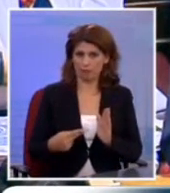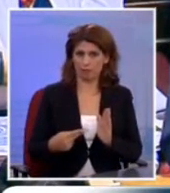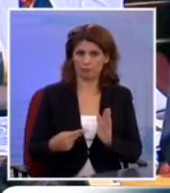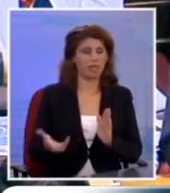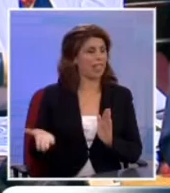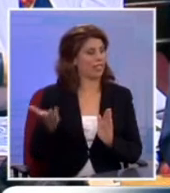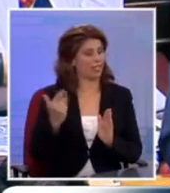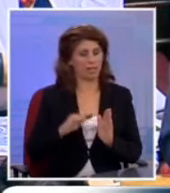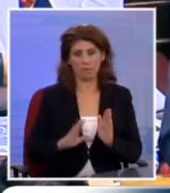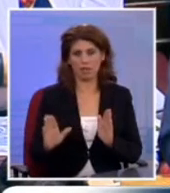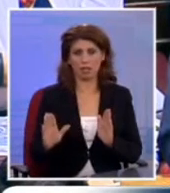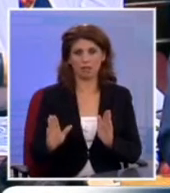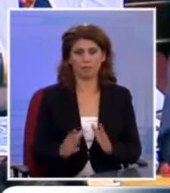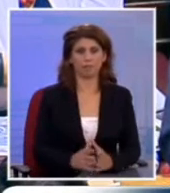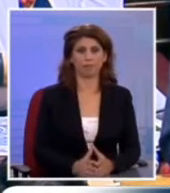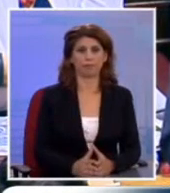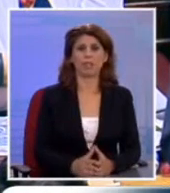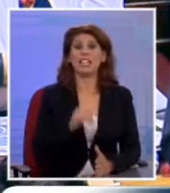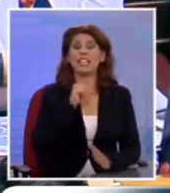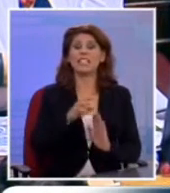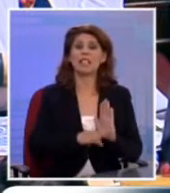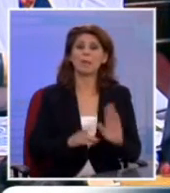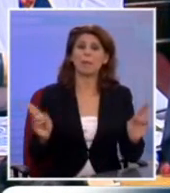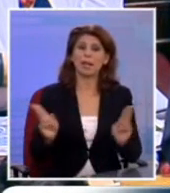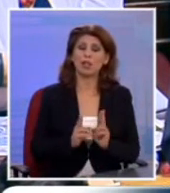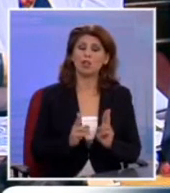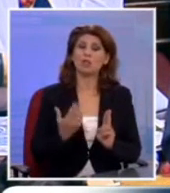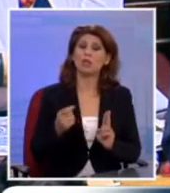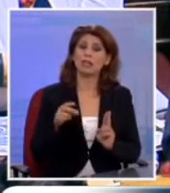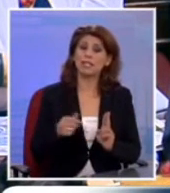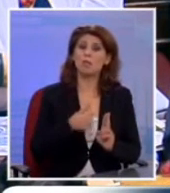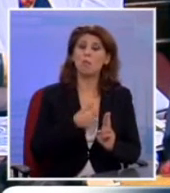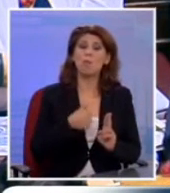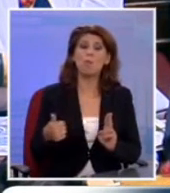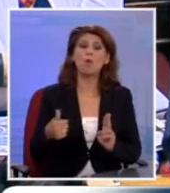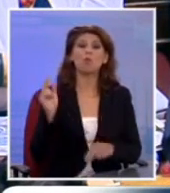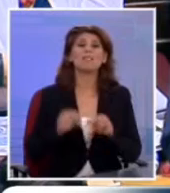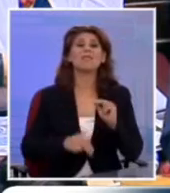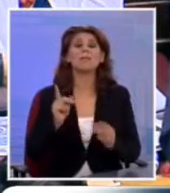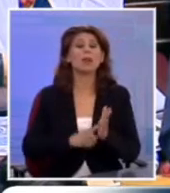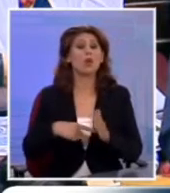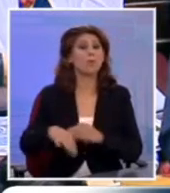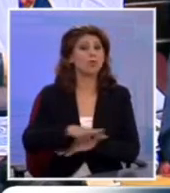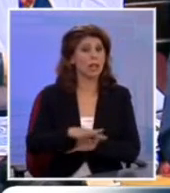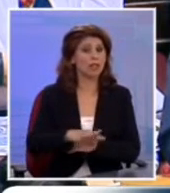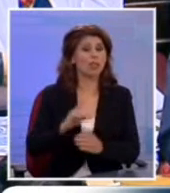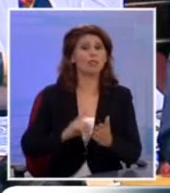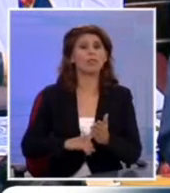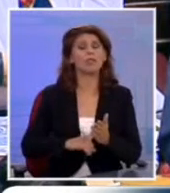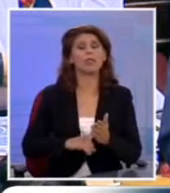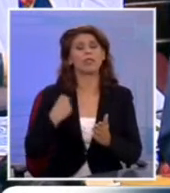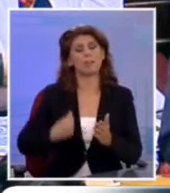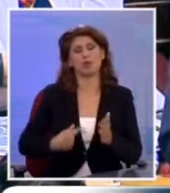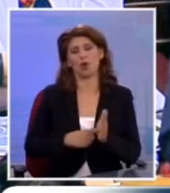δεν ισχύει. Ο συνταγματικός περιορισμός αφορά μόνον ψηφισμένο νομοσχέδιο δημοσιονομικού χαρακτήρα.